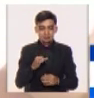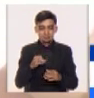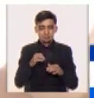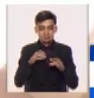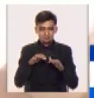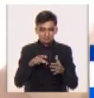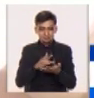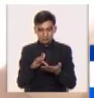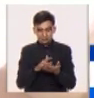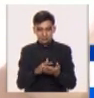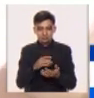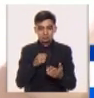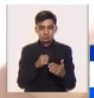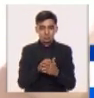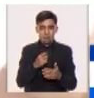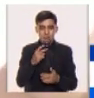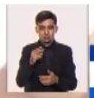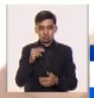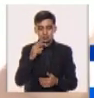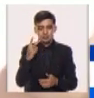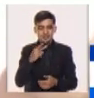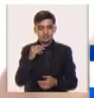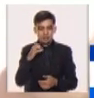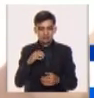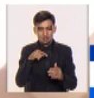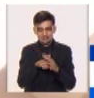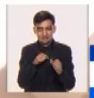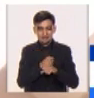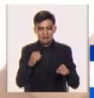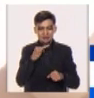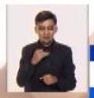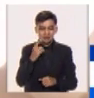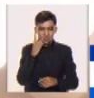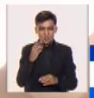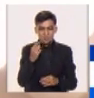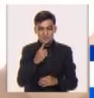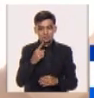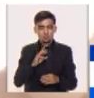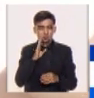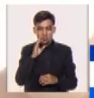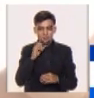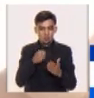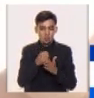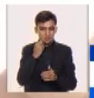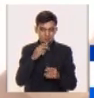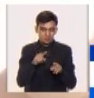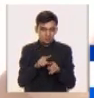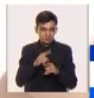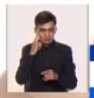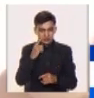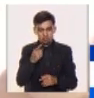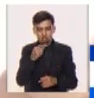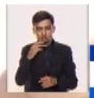использовать гаджеты во второй половине дня. Они рекомендуют использовать гаджеты в первой половине дня, и то не более